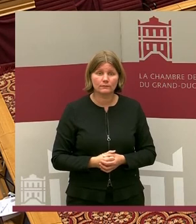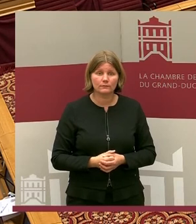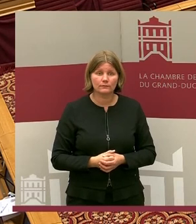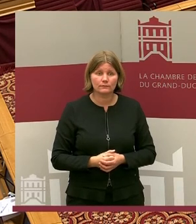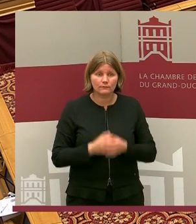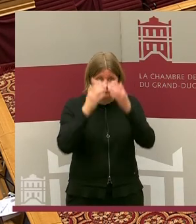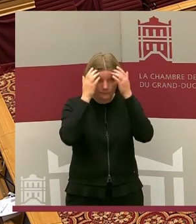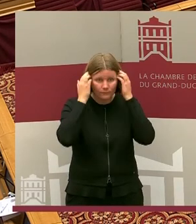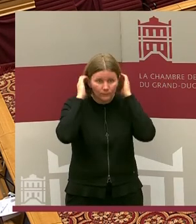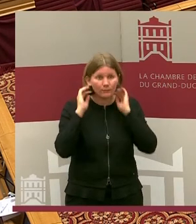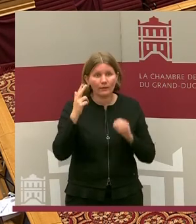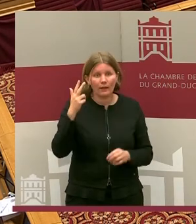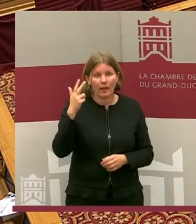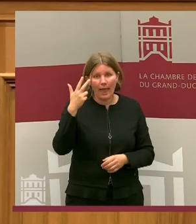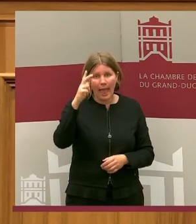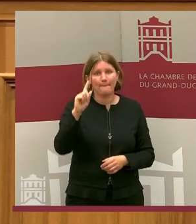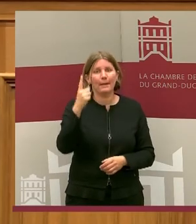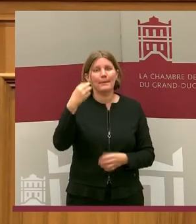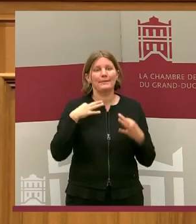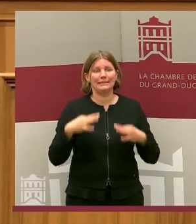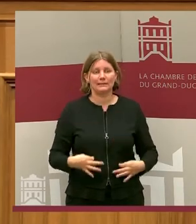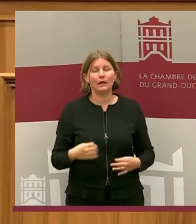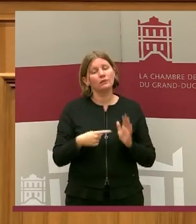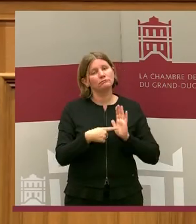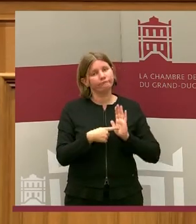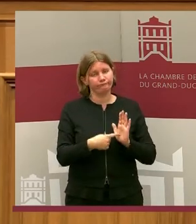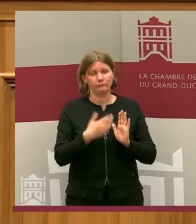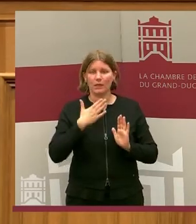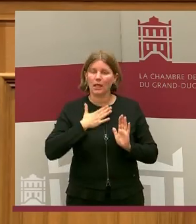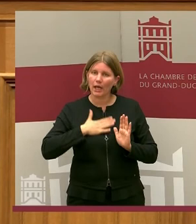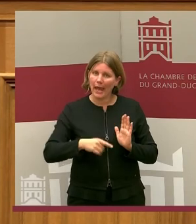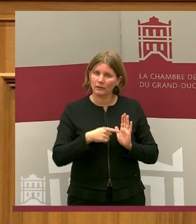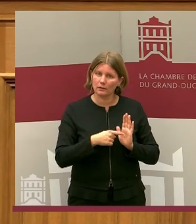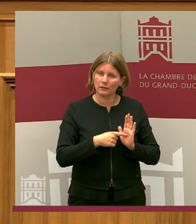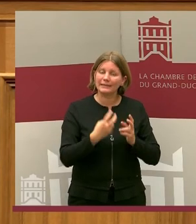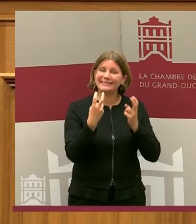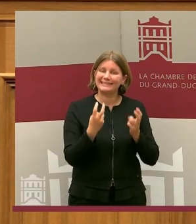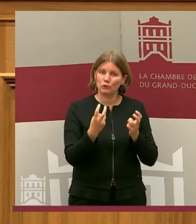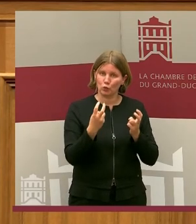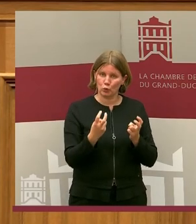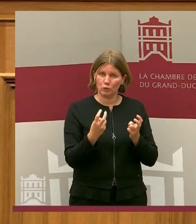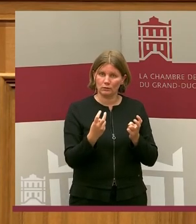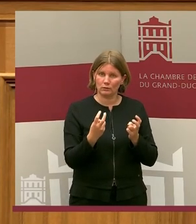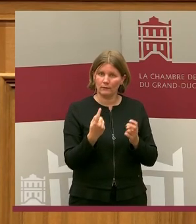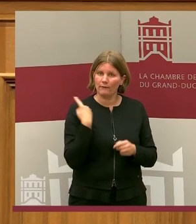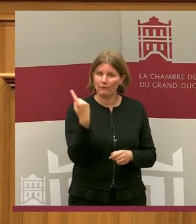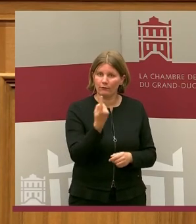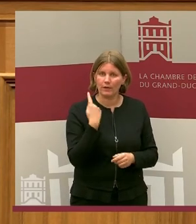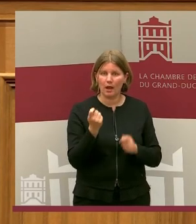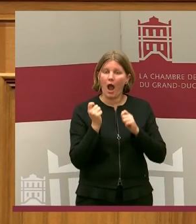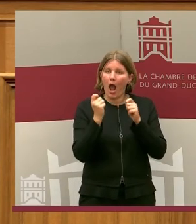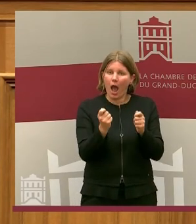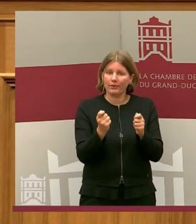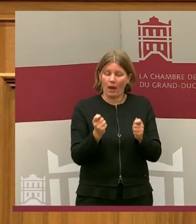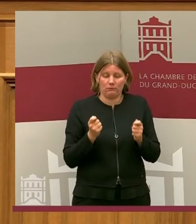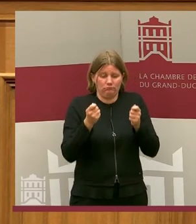Herr Premierminister, ich verweise ganz gern auf die Sitzung, wo wir als Motion deposiert hatten,